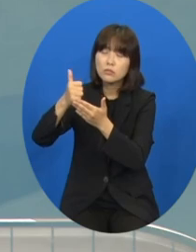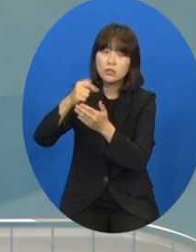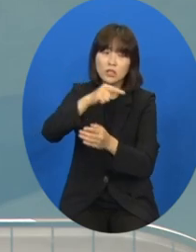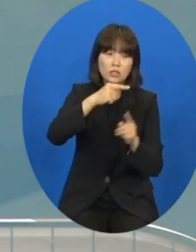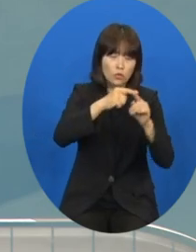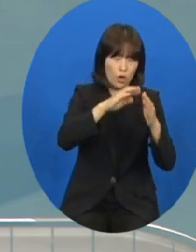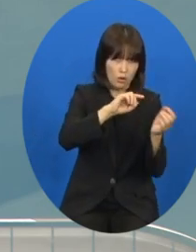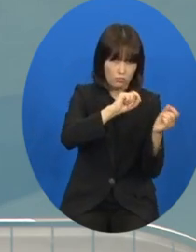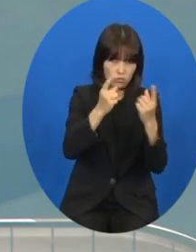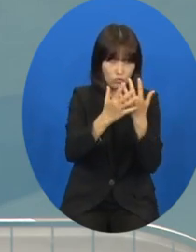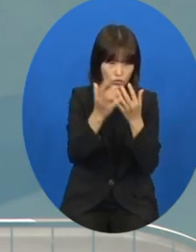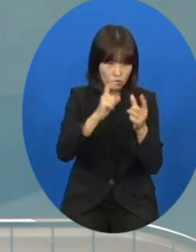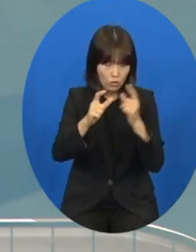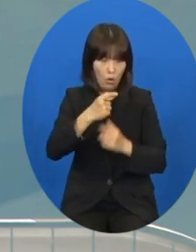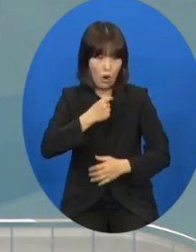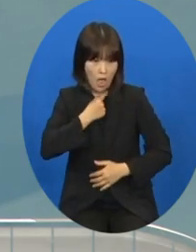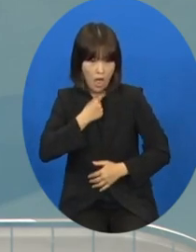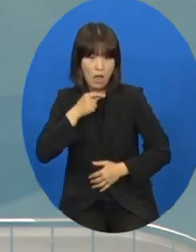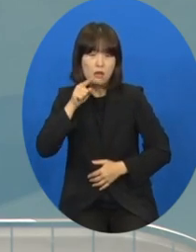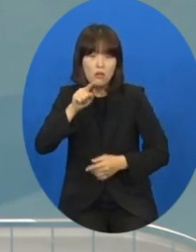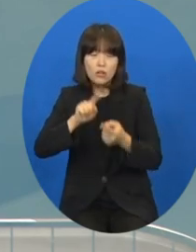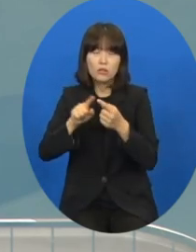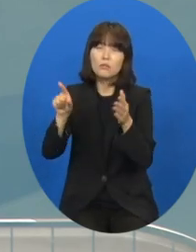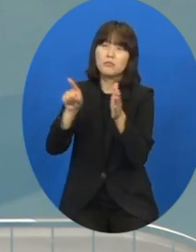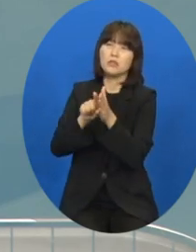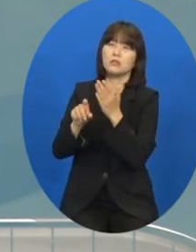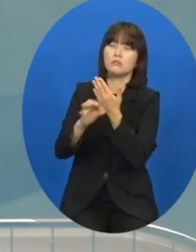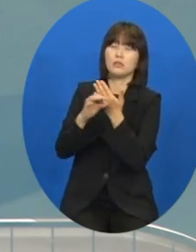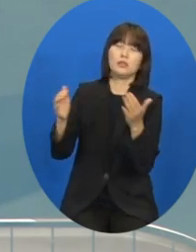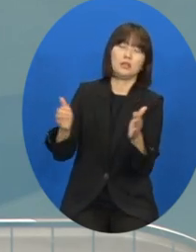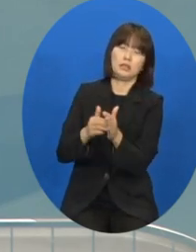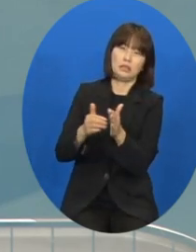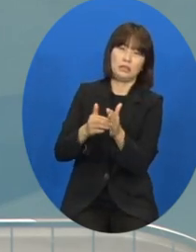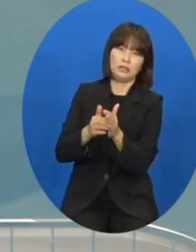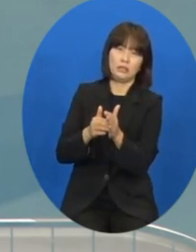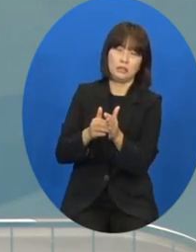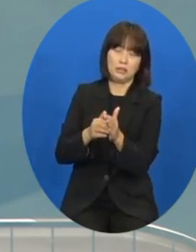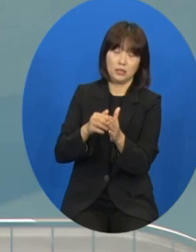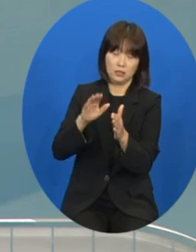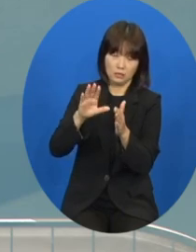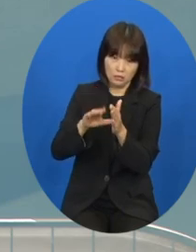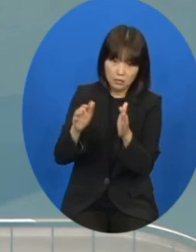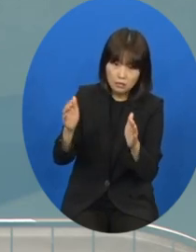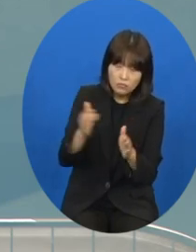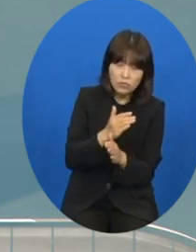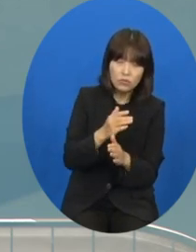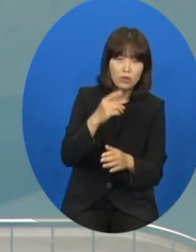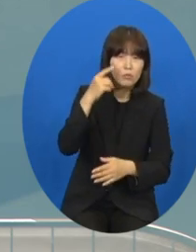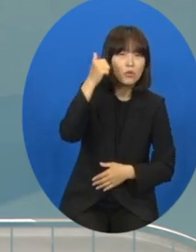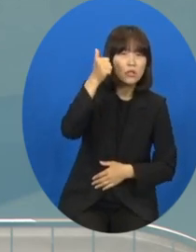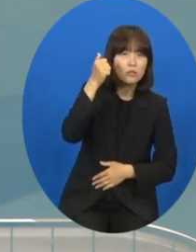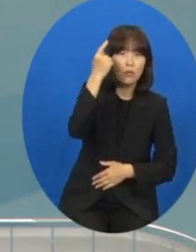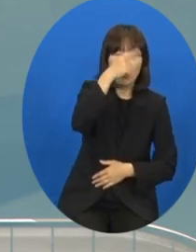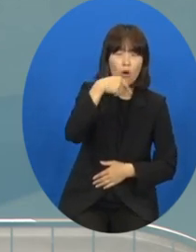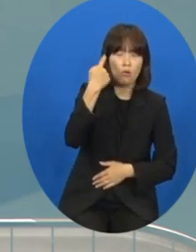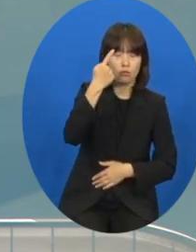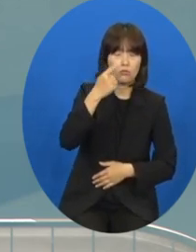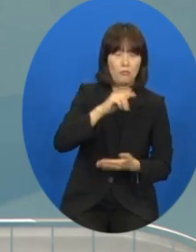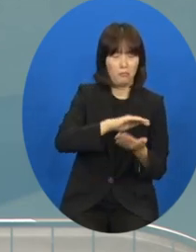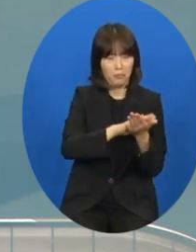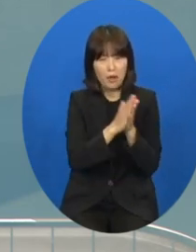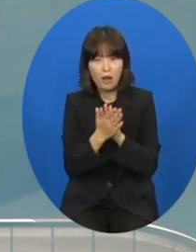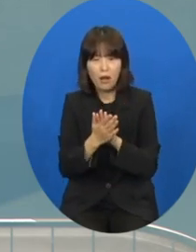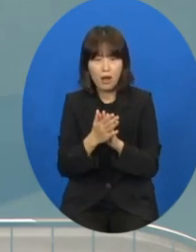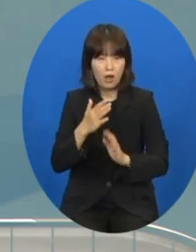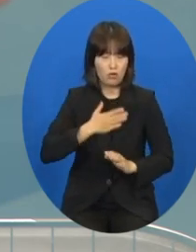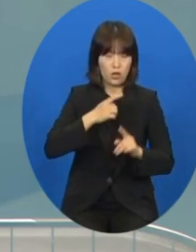거지. 그때부터 그 목사님의 얼굴이 달라졌어요. 믿어지니까. 우리 교회는 하나님이 책임져